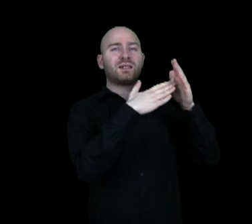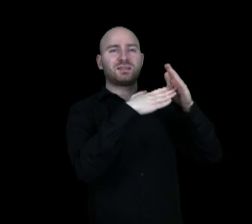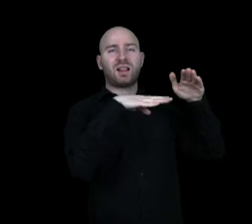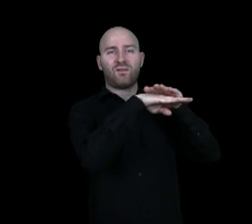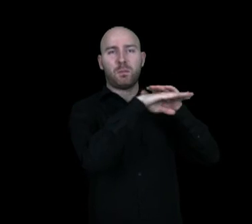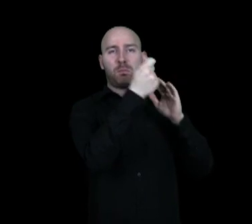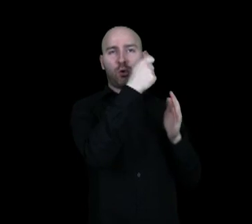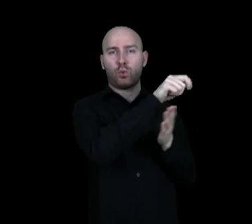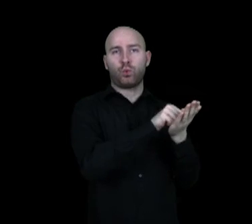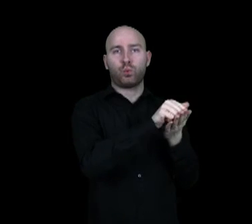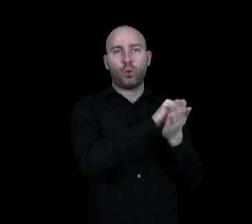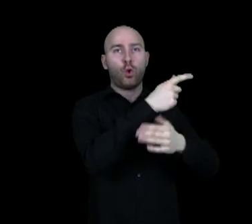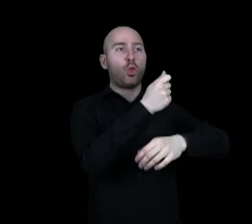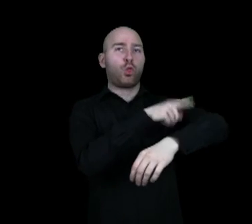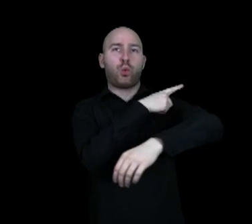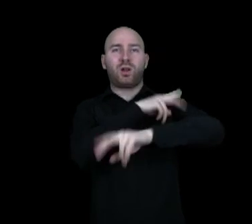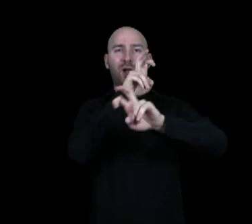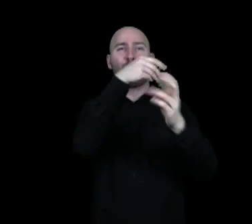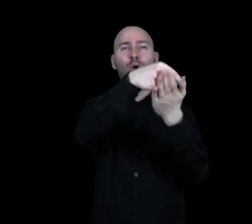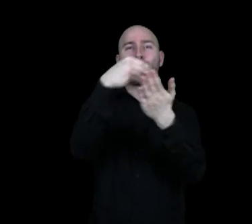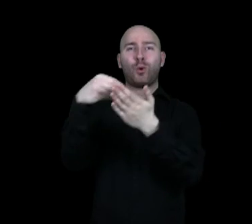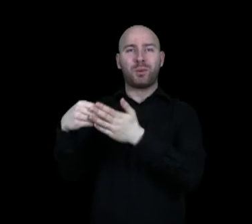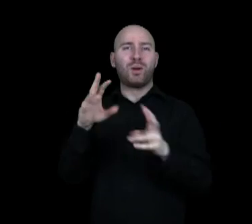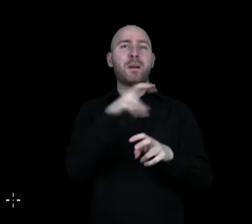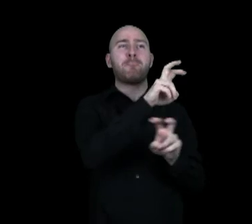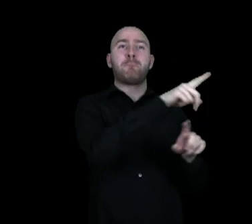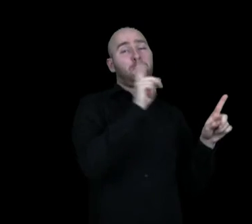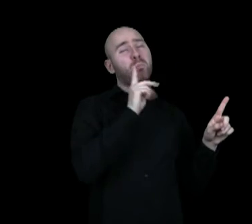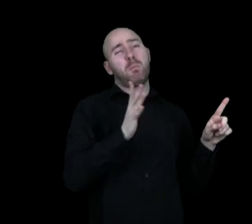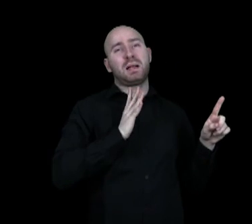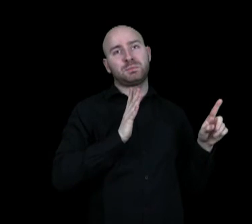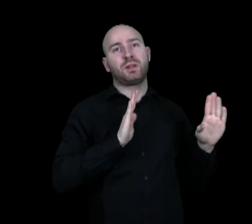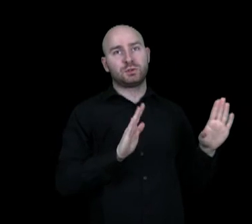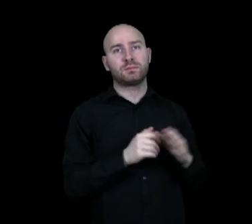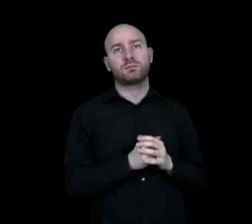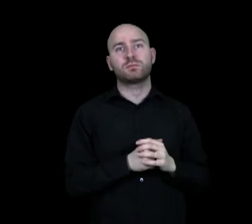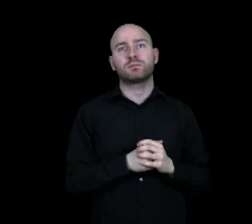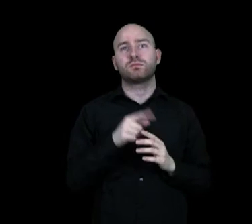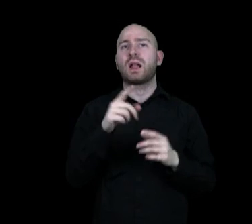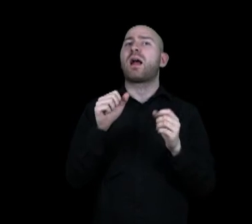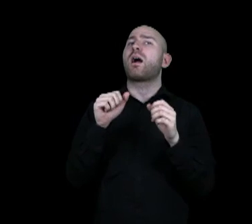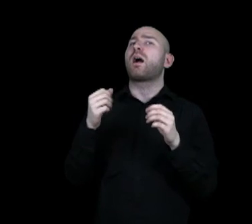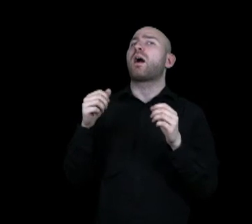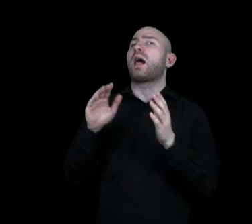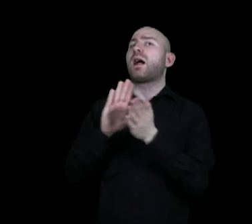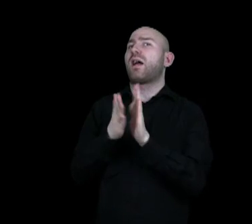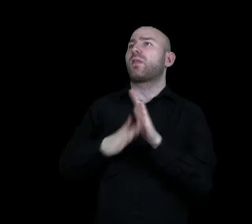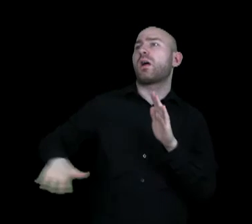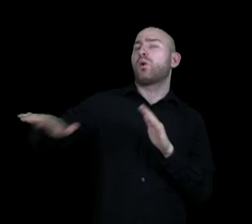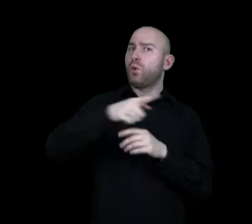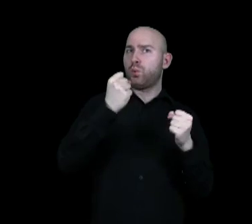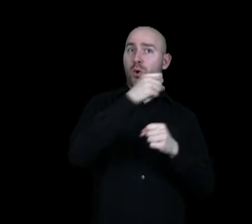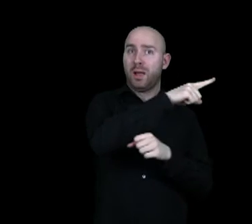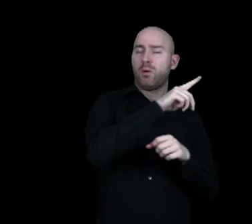ale wywiera wpływ na wszystkie rynki. Bank kupuje długi. Przesuwa więc krzywą podaży pieniędzy w prawo.